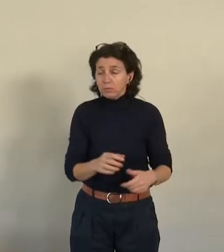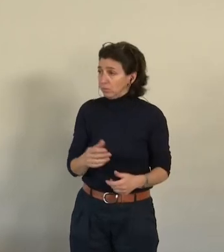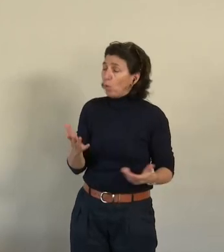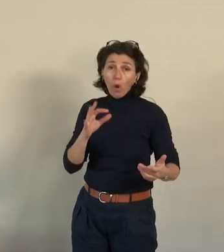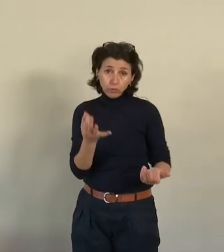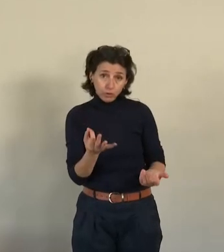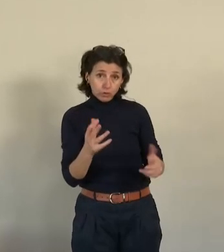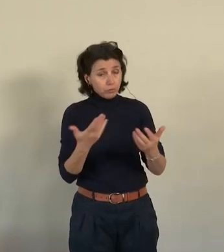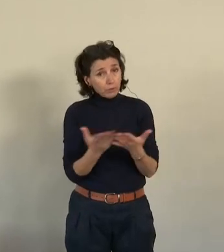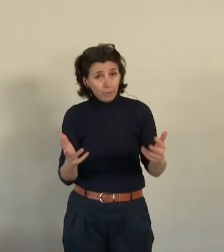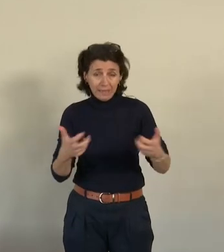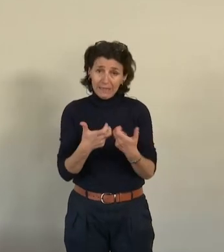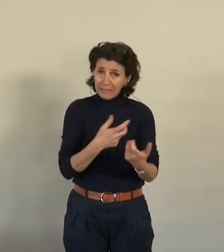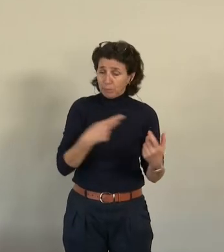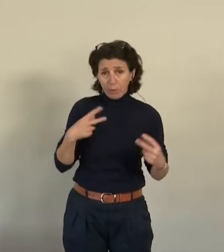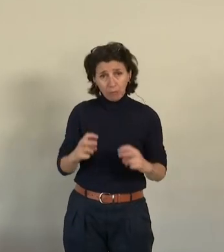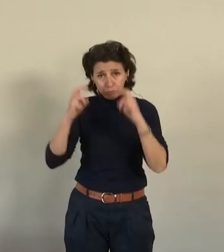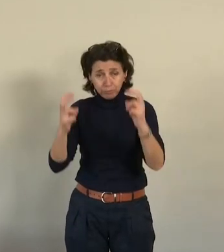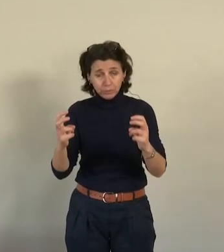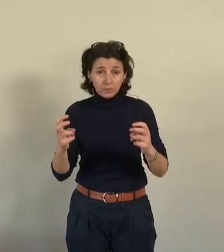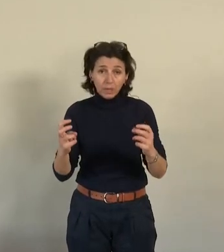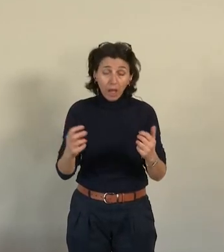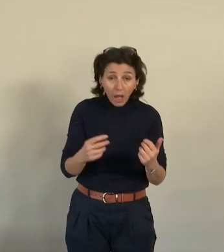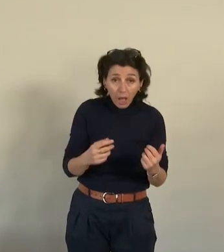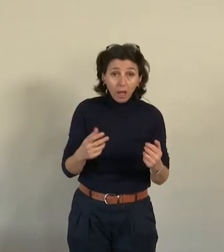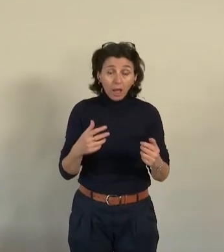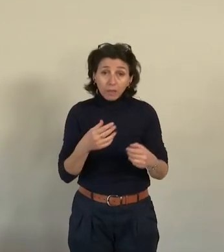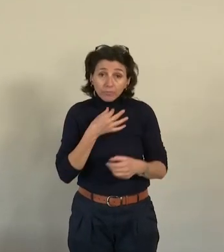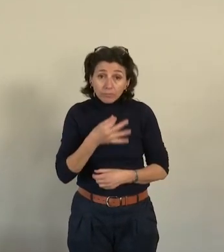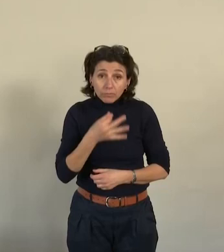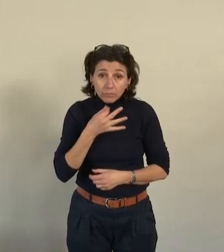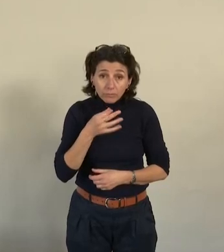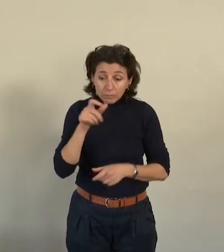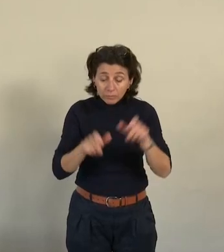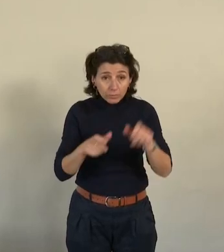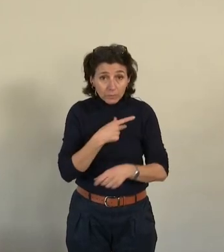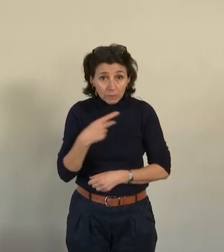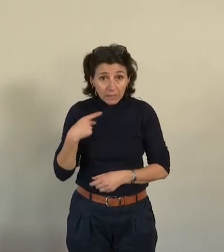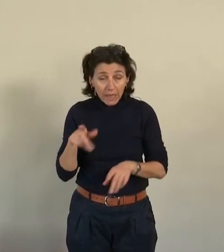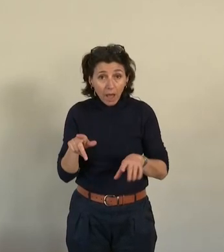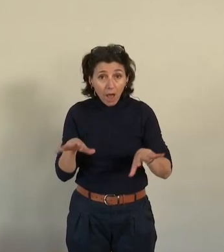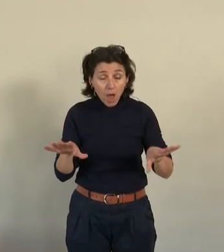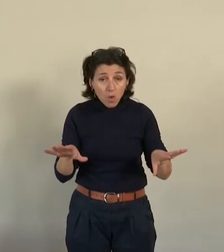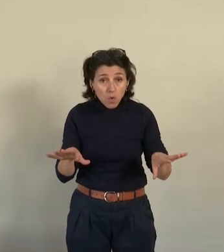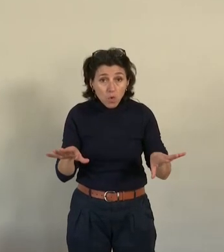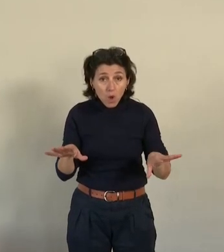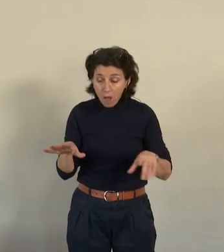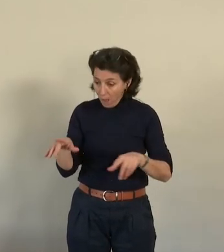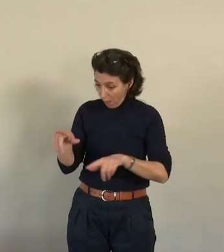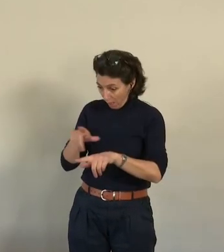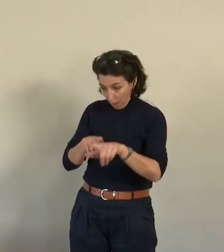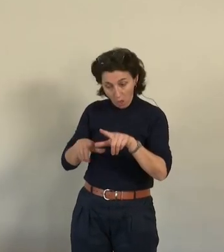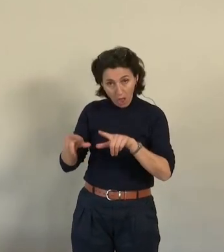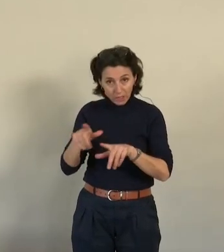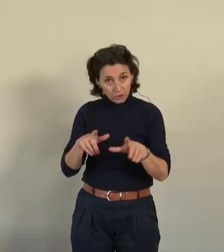augmenter la taxe mais au détriment des pauvres petits propriétaires qui eux ne peuvent plus louer et sont en train de